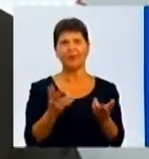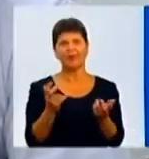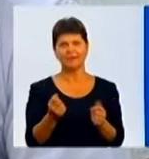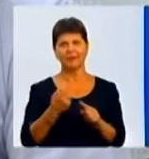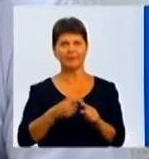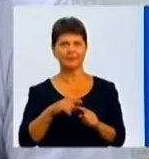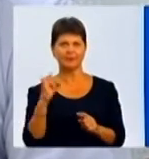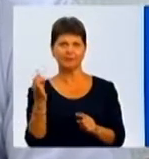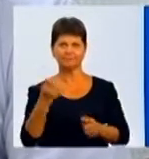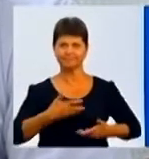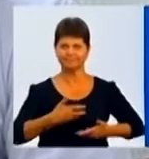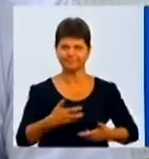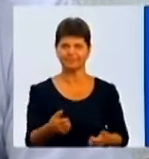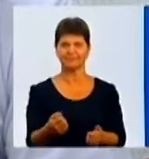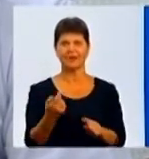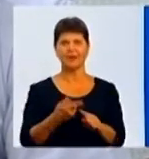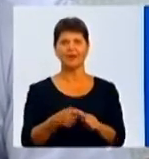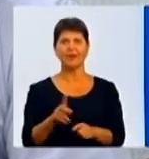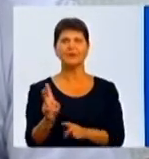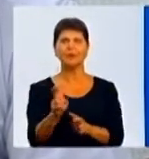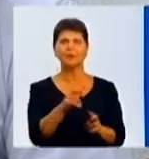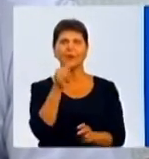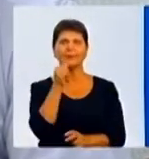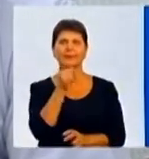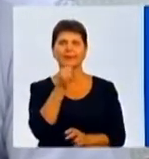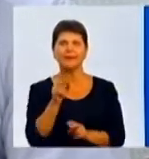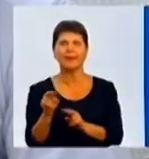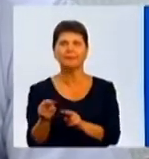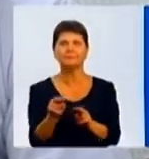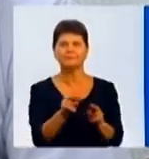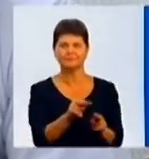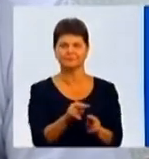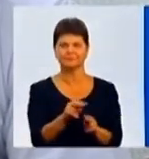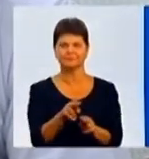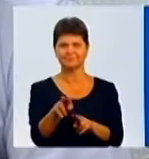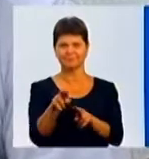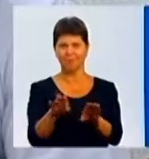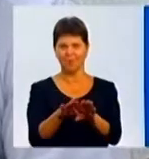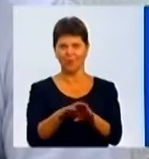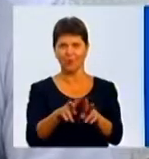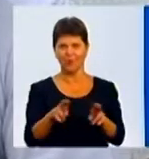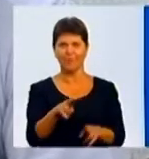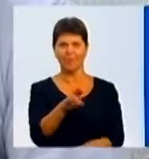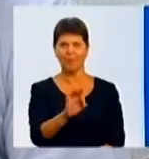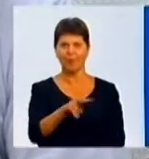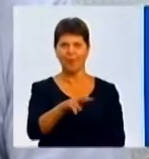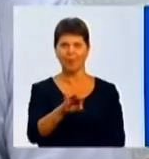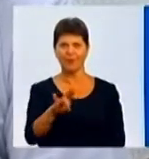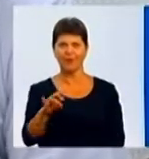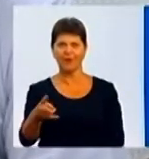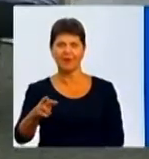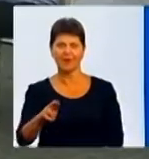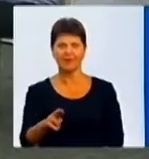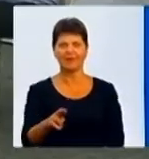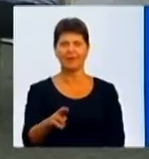і говорять, що це тихе полювання, це, мабуть, що адреналін той самий виділяється. Коли знаходиш гриба,